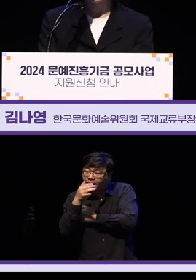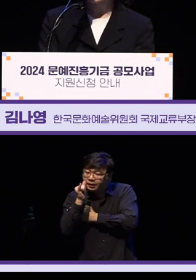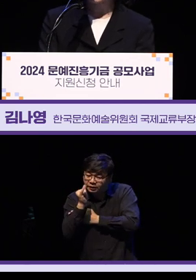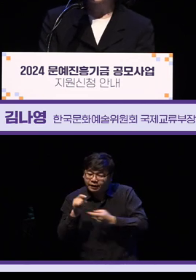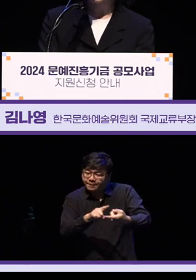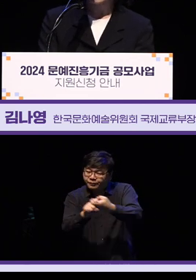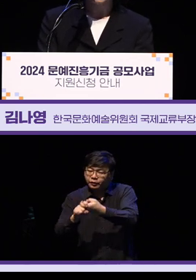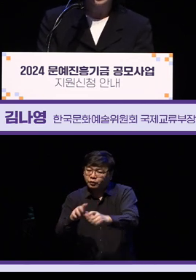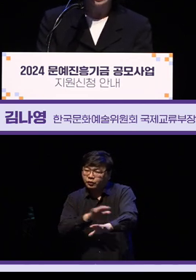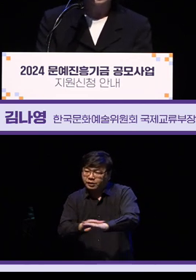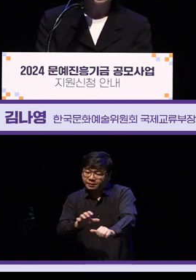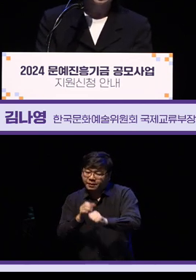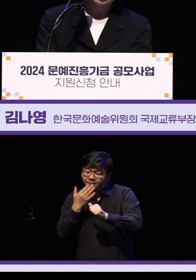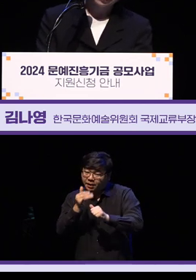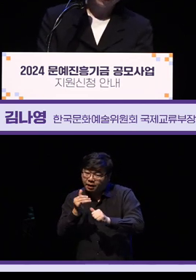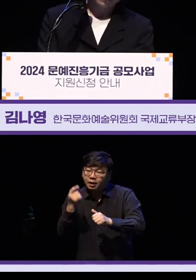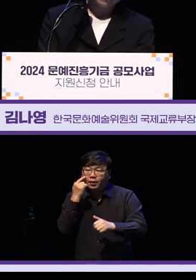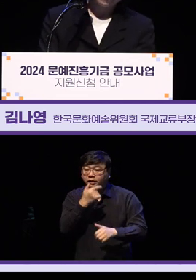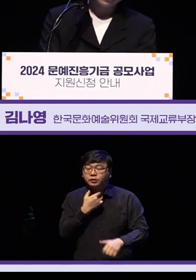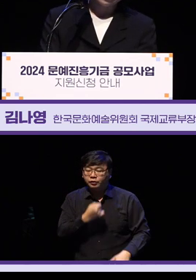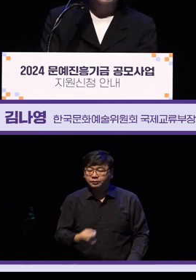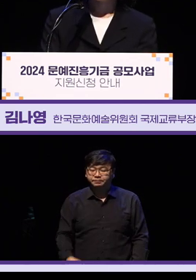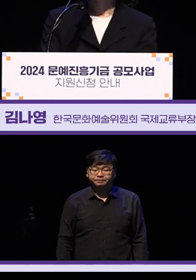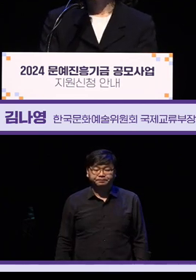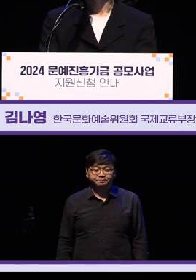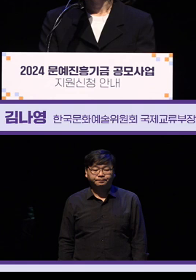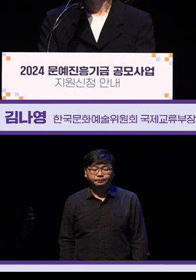활용 방식을 확인하고자 합니다